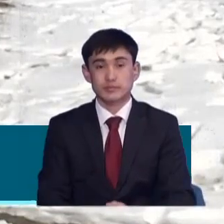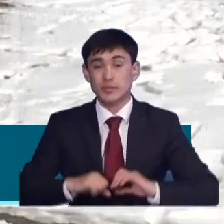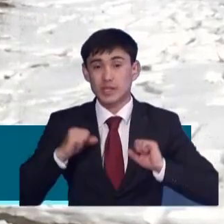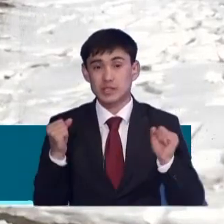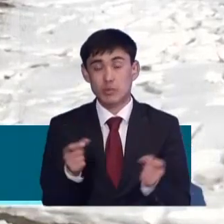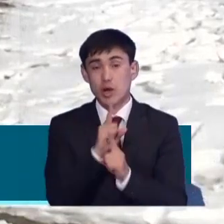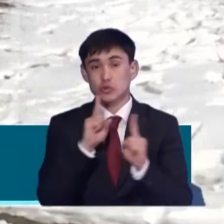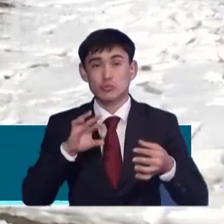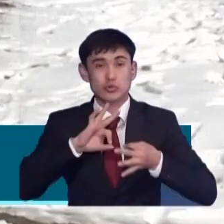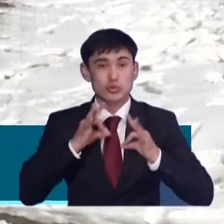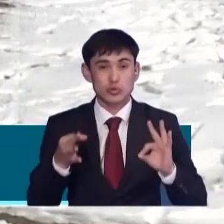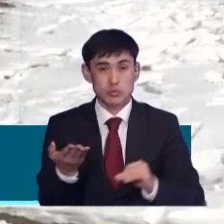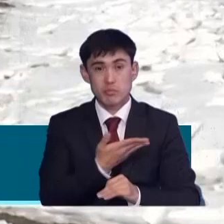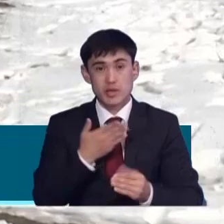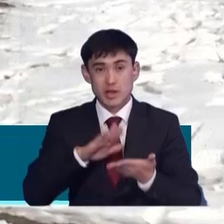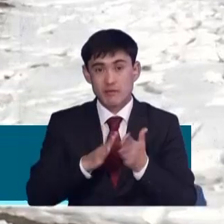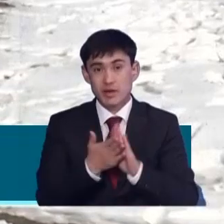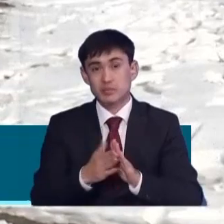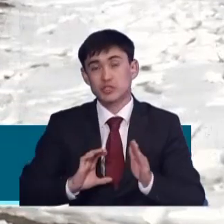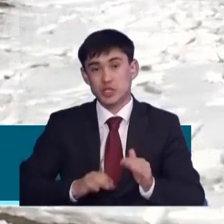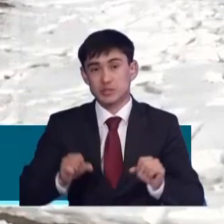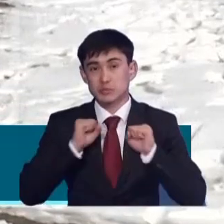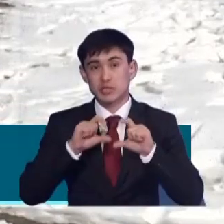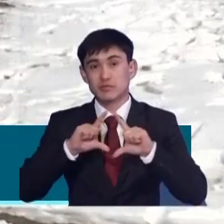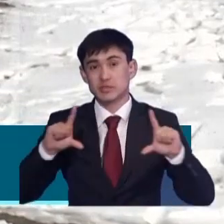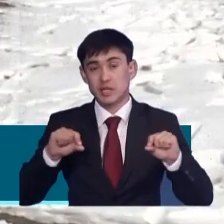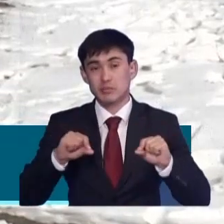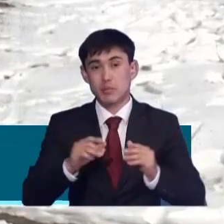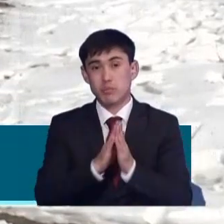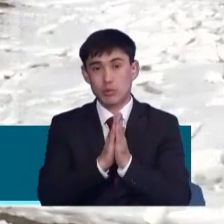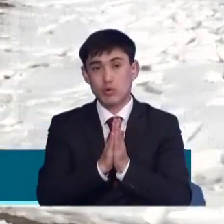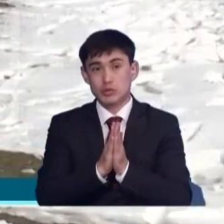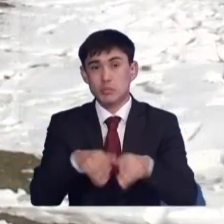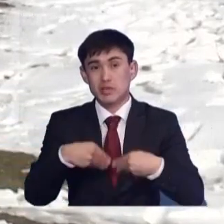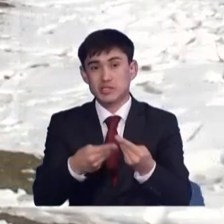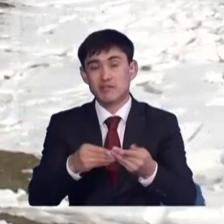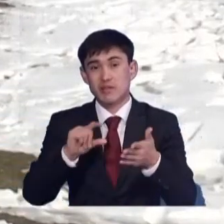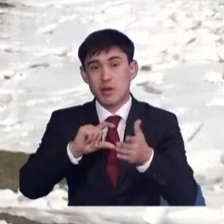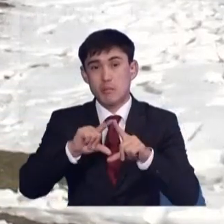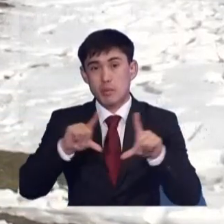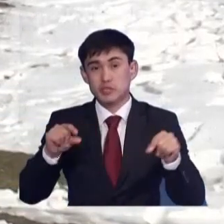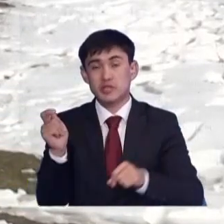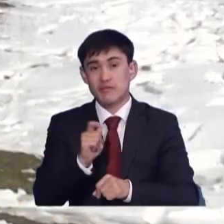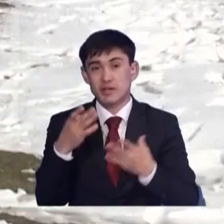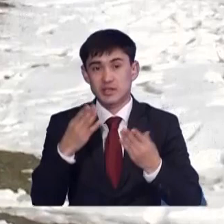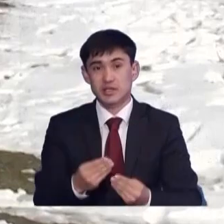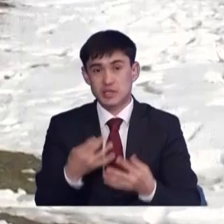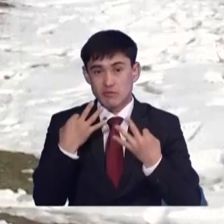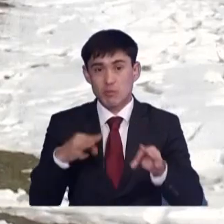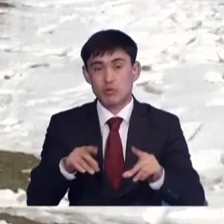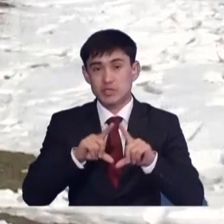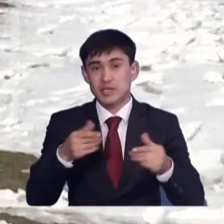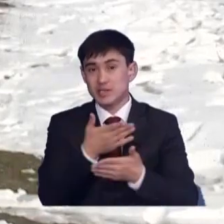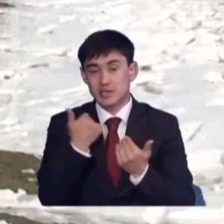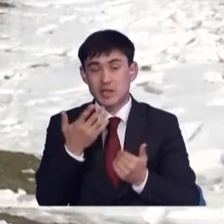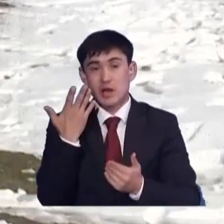Зимой особенно сложно. Мы договариваемся с частными спортивными залами и просим предоставить помещение на выходные дни. Свободных зданий